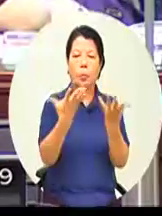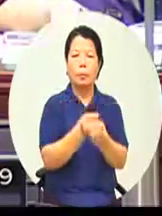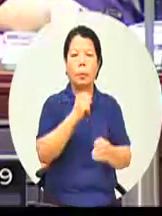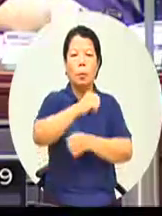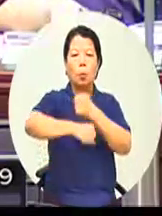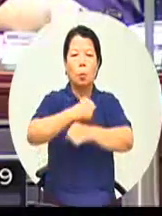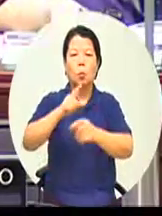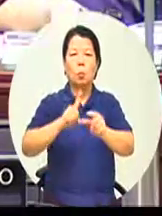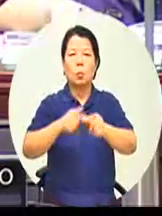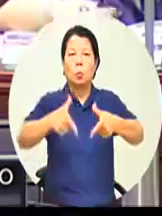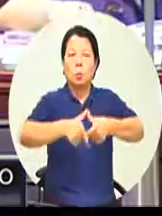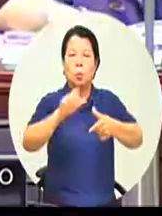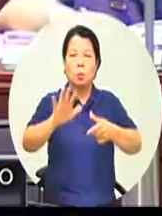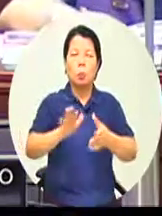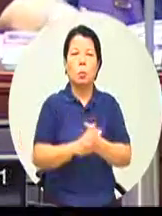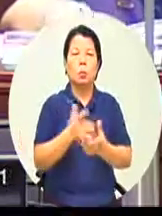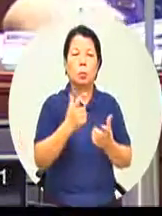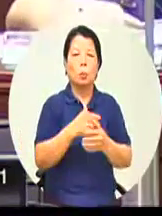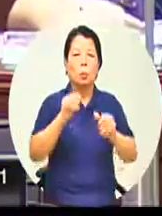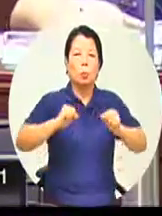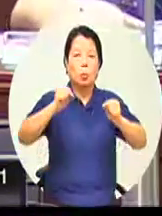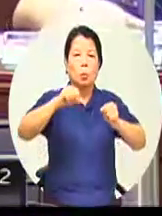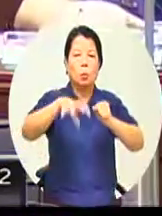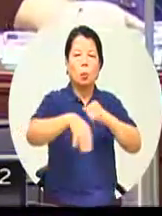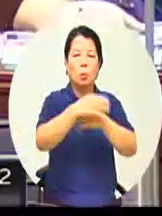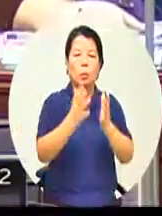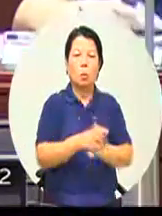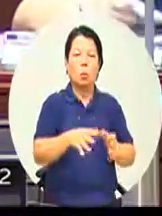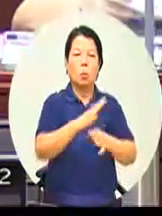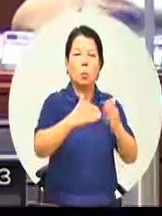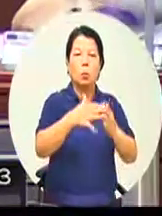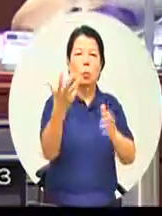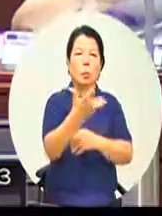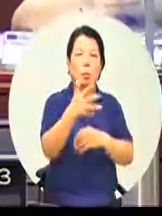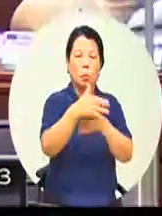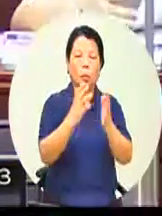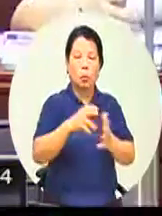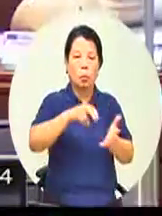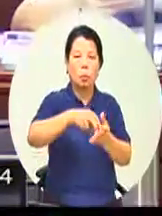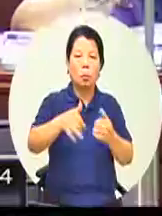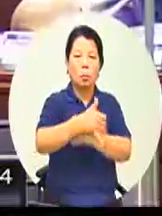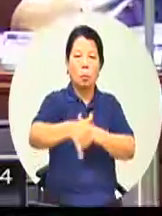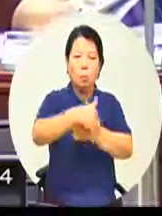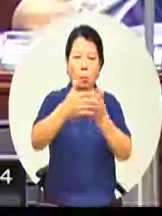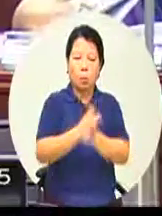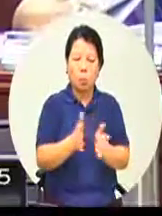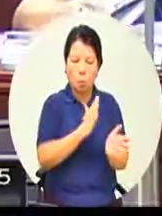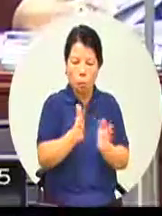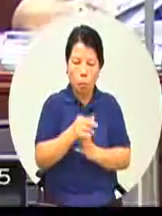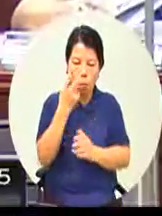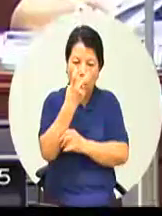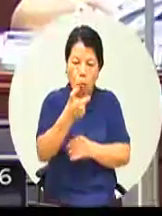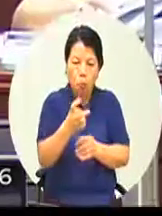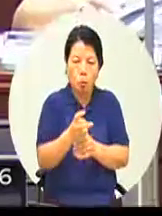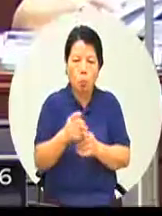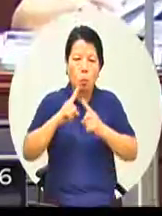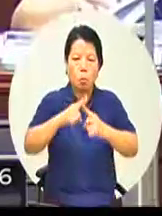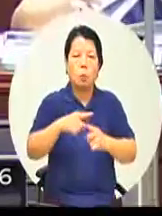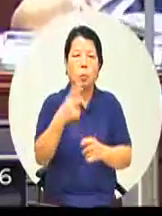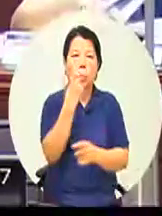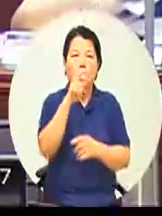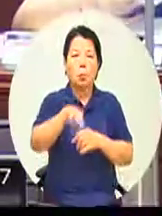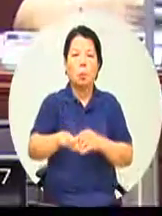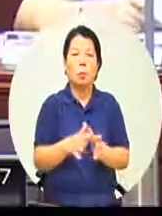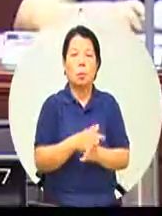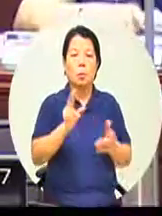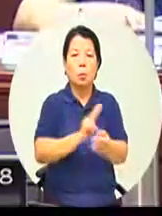中心的学校呢，大概有8个学校。那目前有立法委员安排会刊以后，大寮区的学校，其中那个